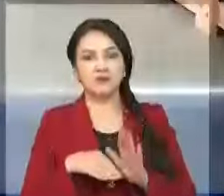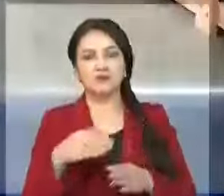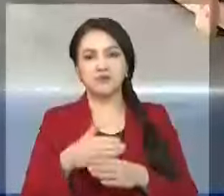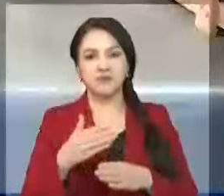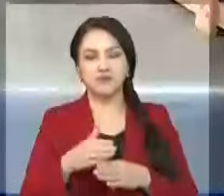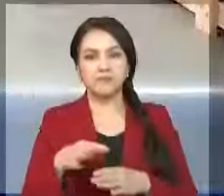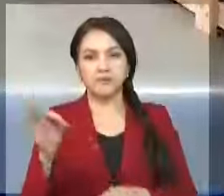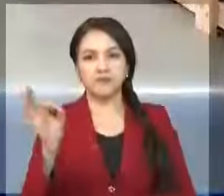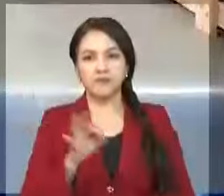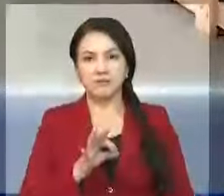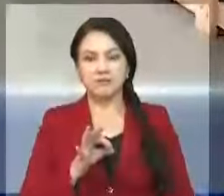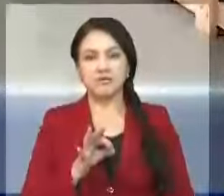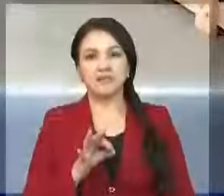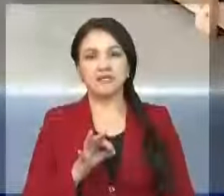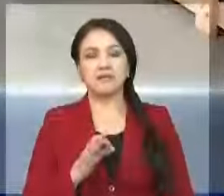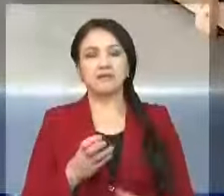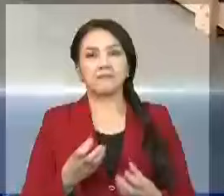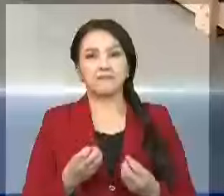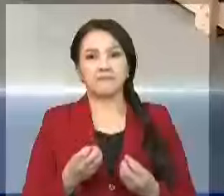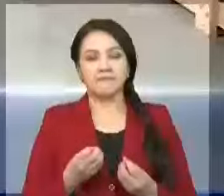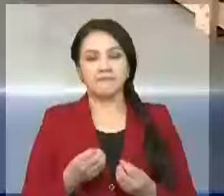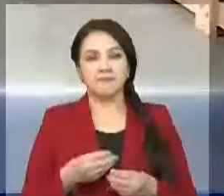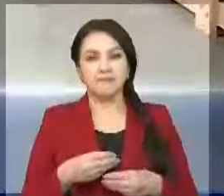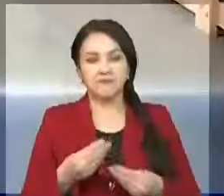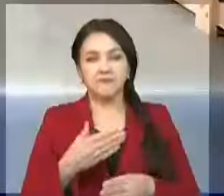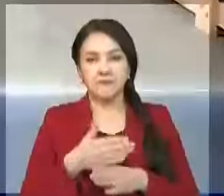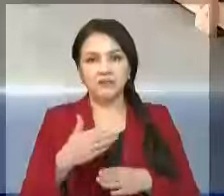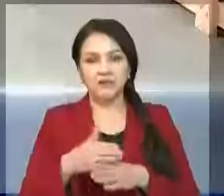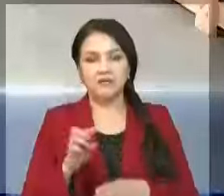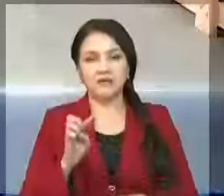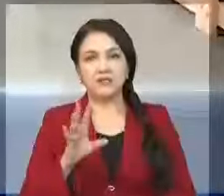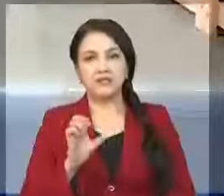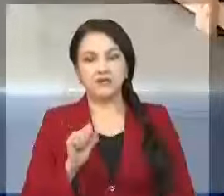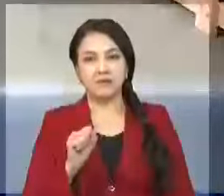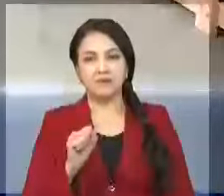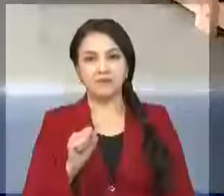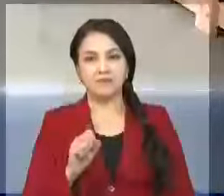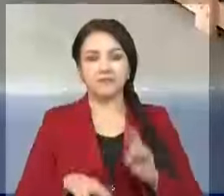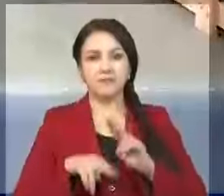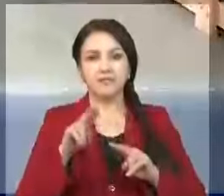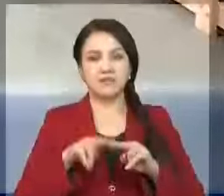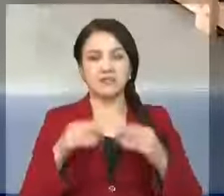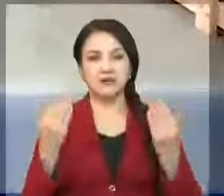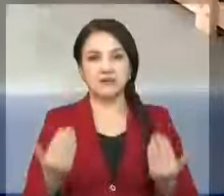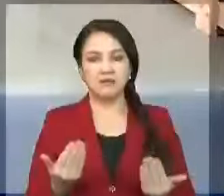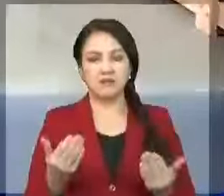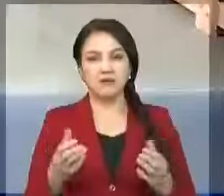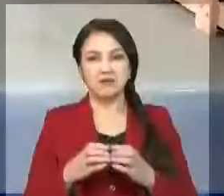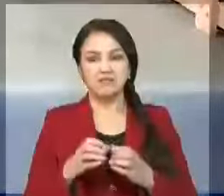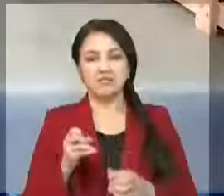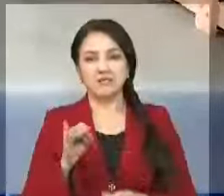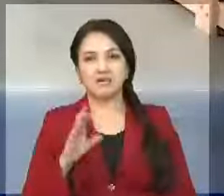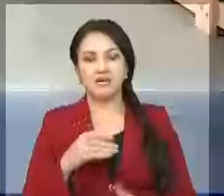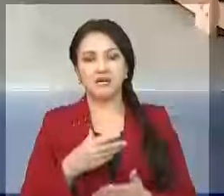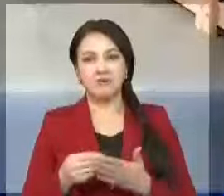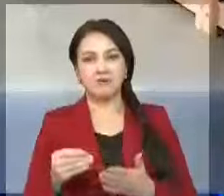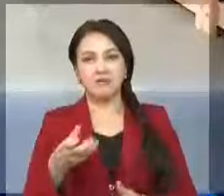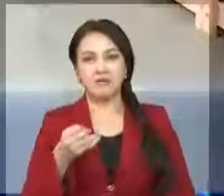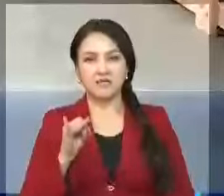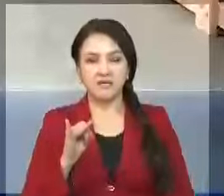субсидирования процентной ставки. Они получили кредит на строительство данного производственного цеха, приобретение